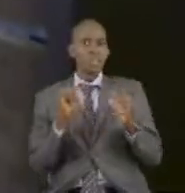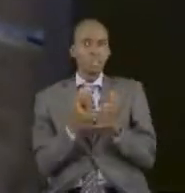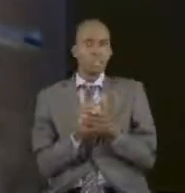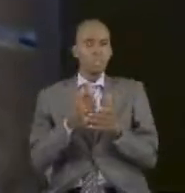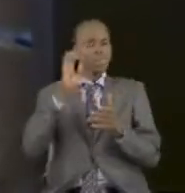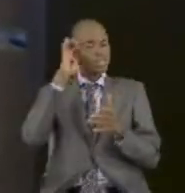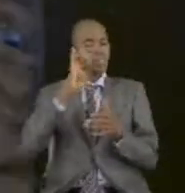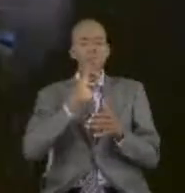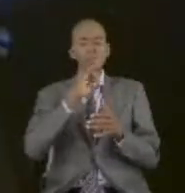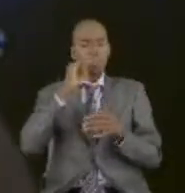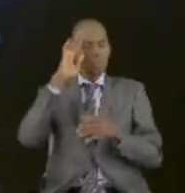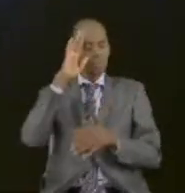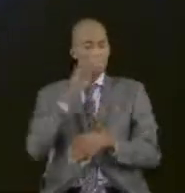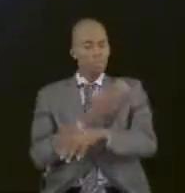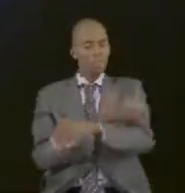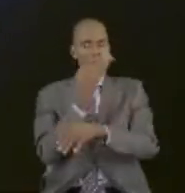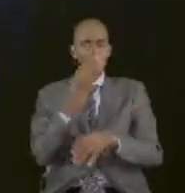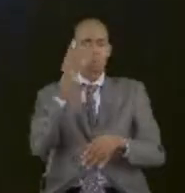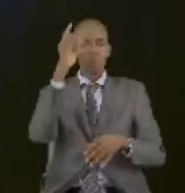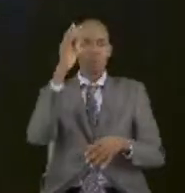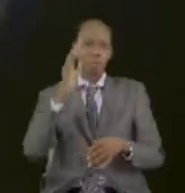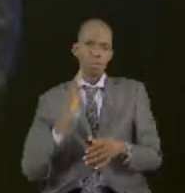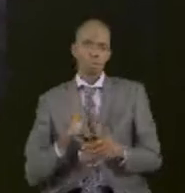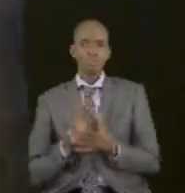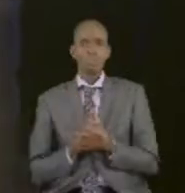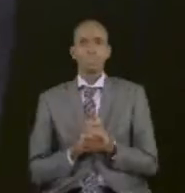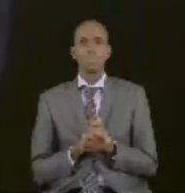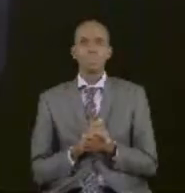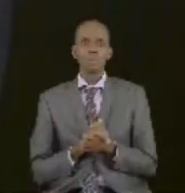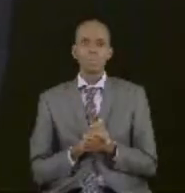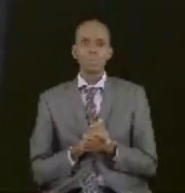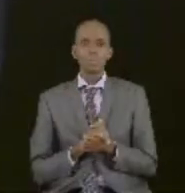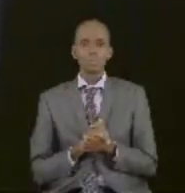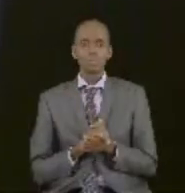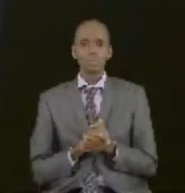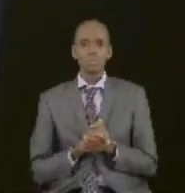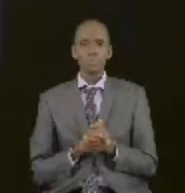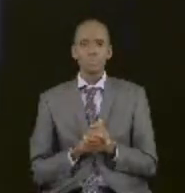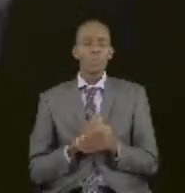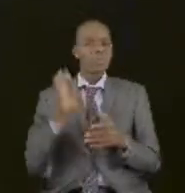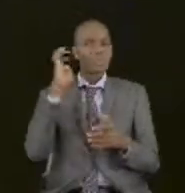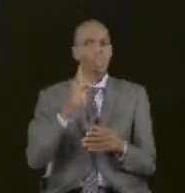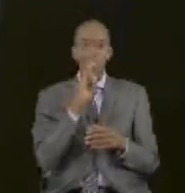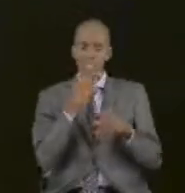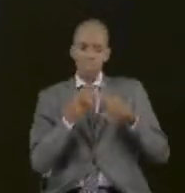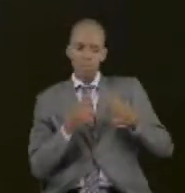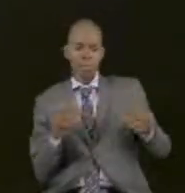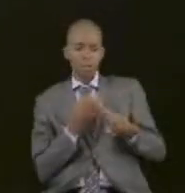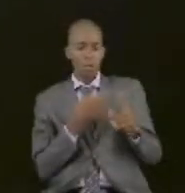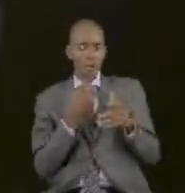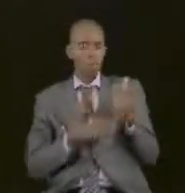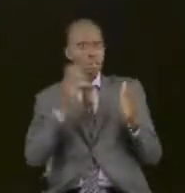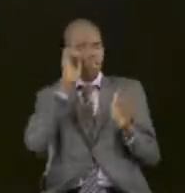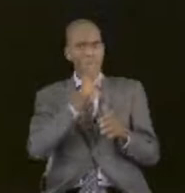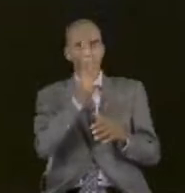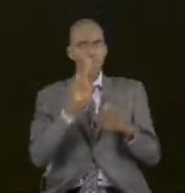le fils de dieu ll ya vraiment il était vraiment diamétralement